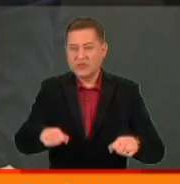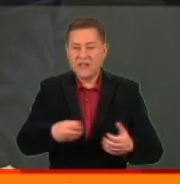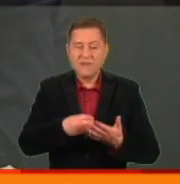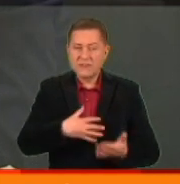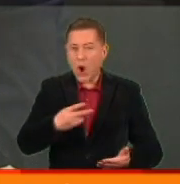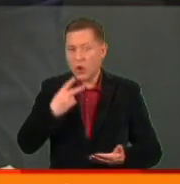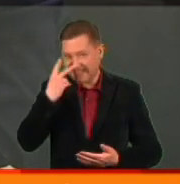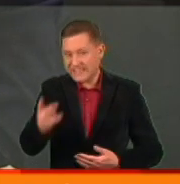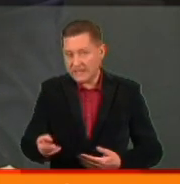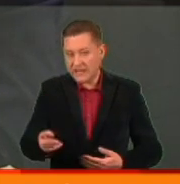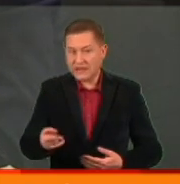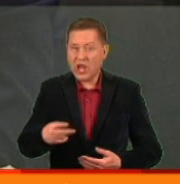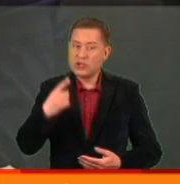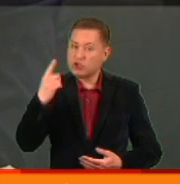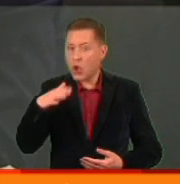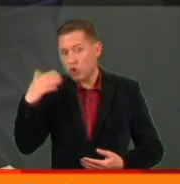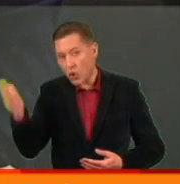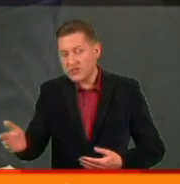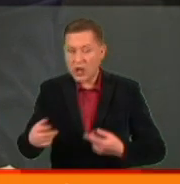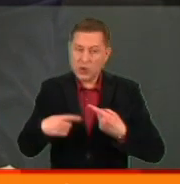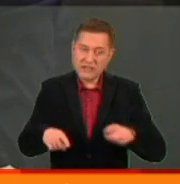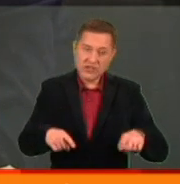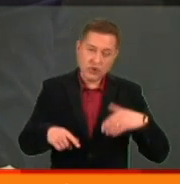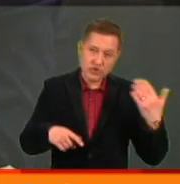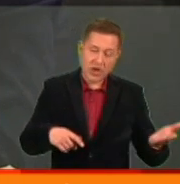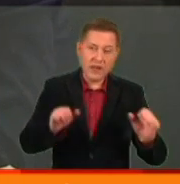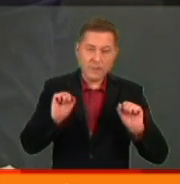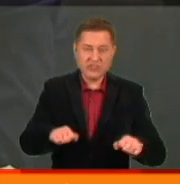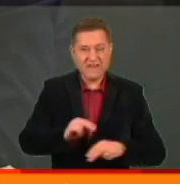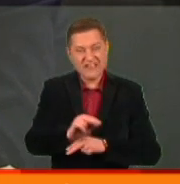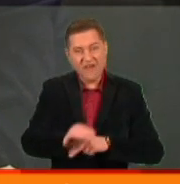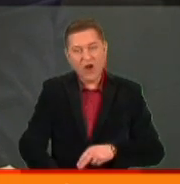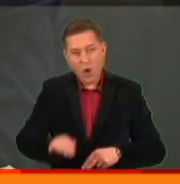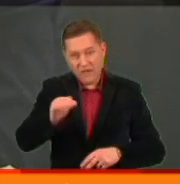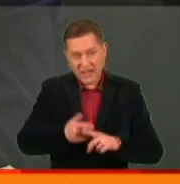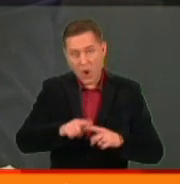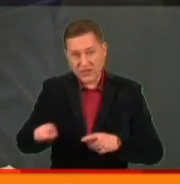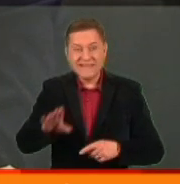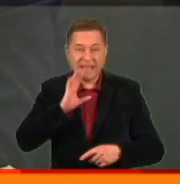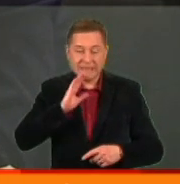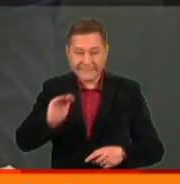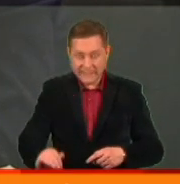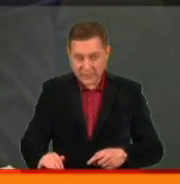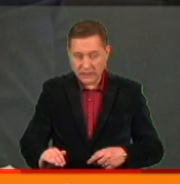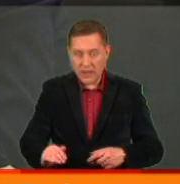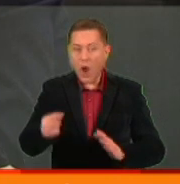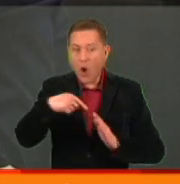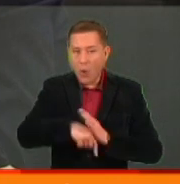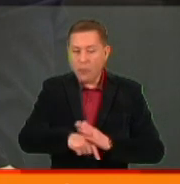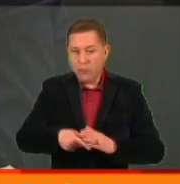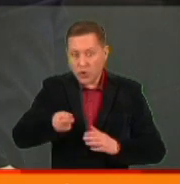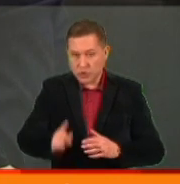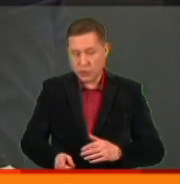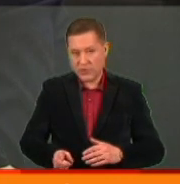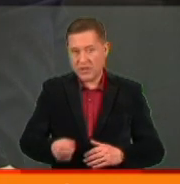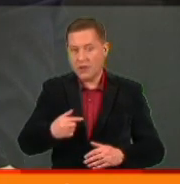оцінити і з одної сторони, і з іншої можливості виховання дитини. І, по суті, зараз, як